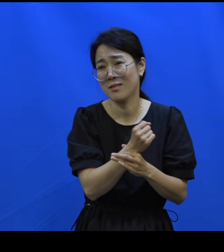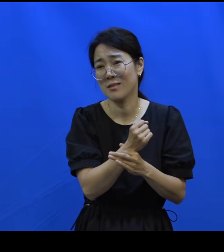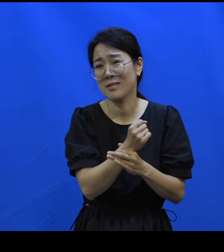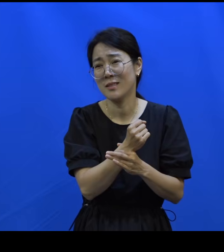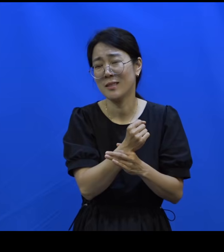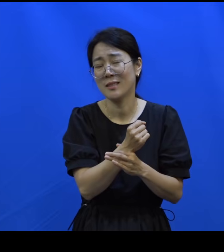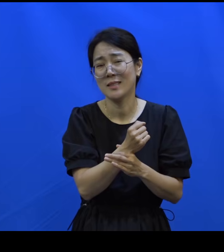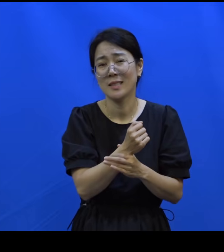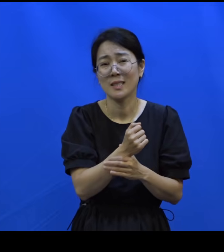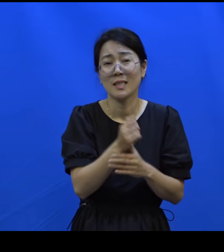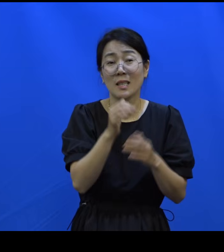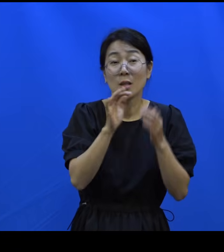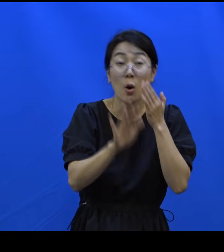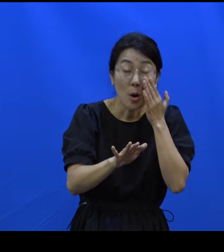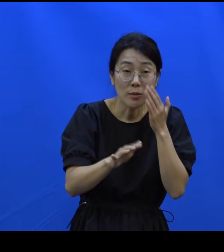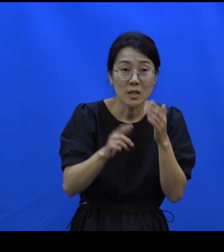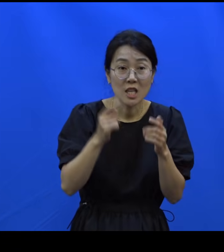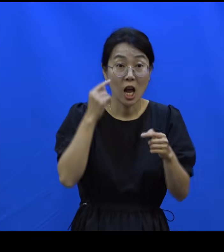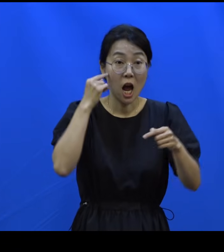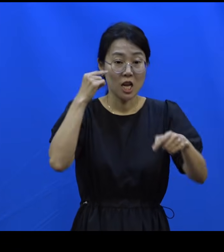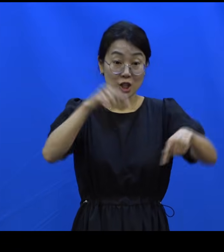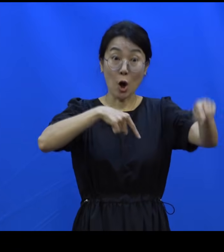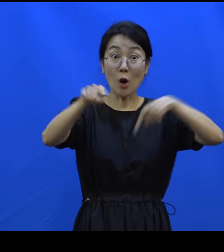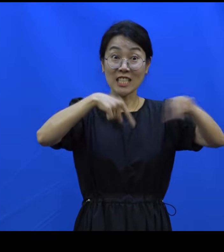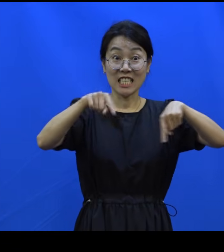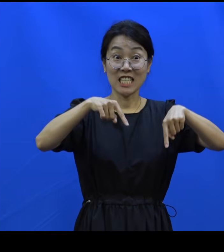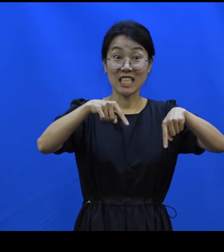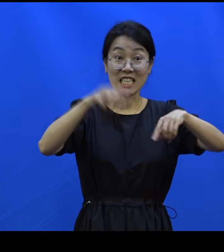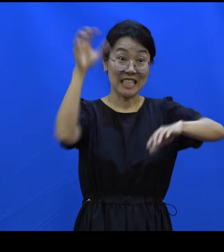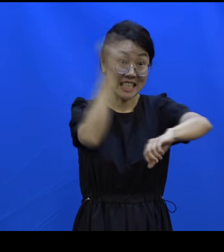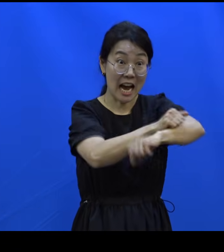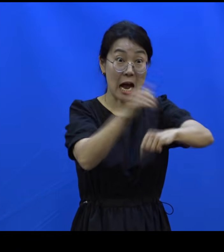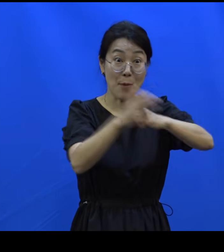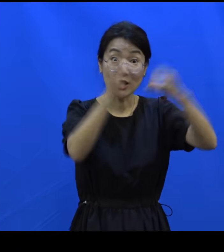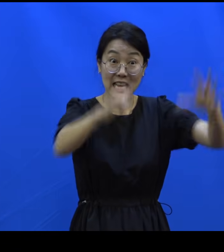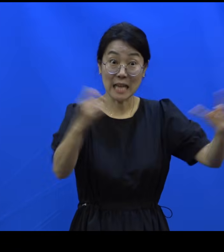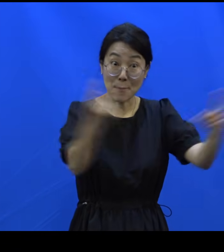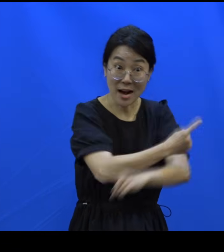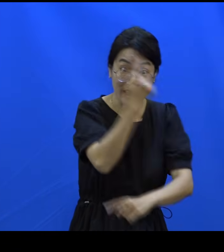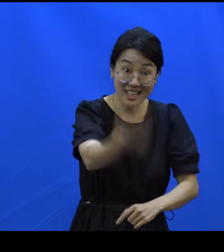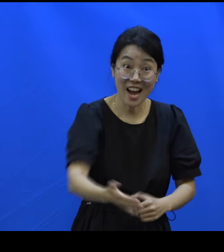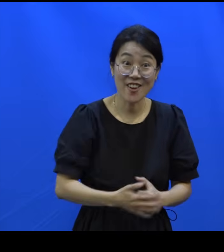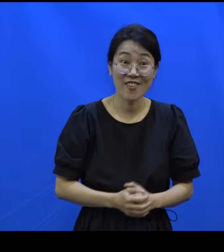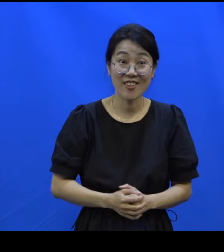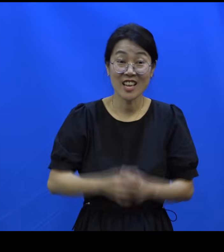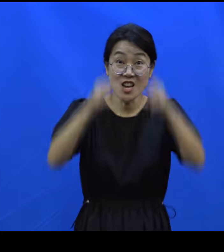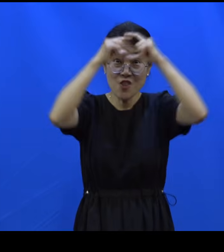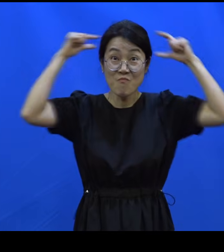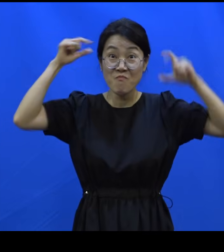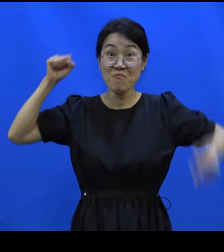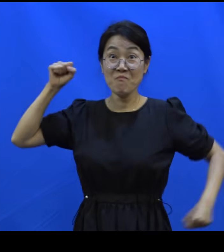힘으로, 이념으로 세상을 바꿀 수 있다고 생각합니까? 띠를 띠고 구호를 외치고 공함을 지르면 세상이 달라질까요?